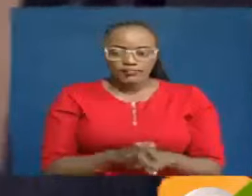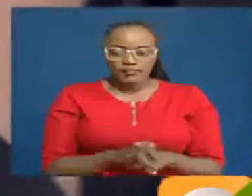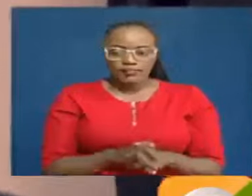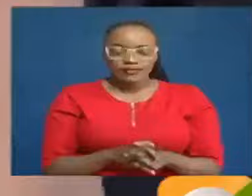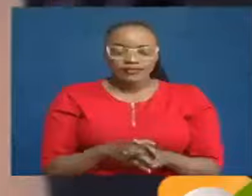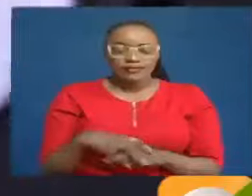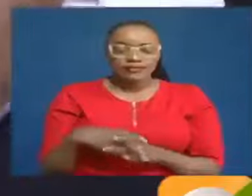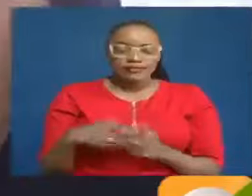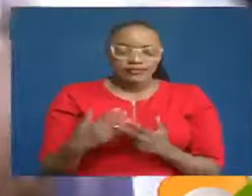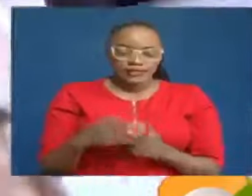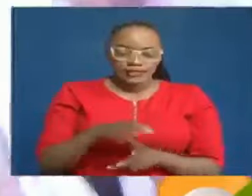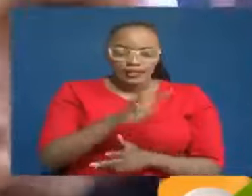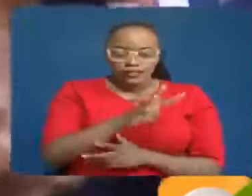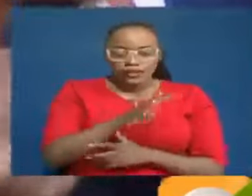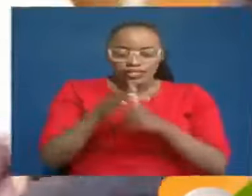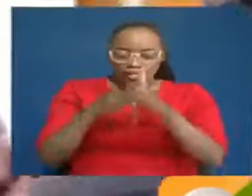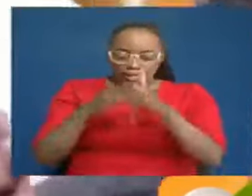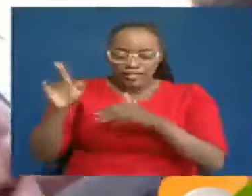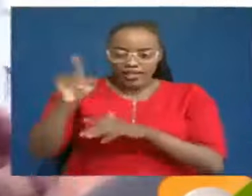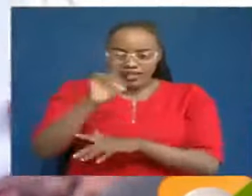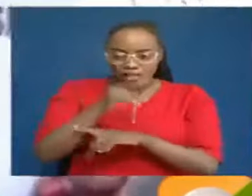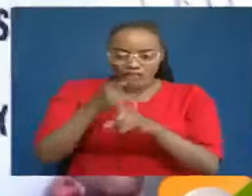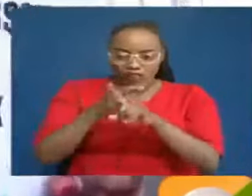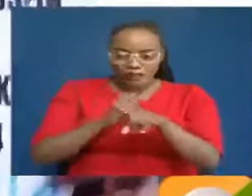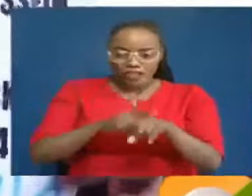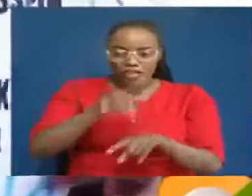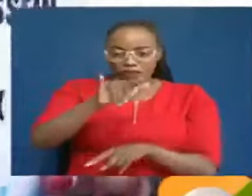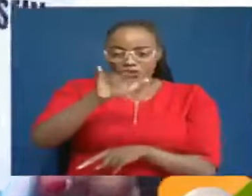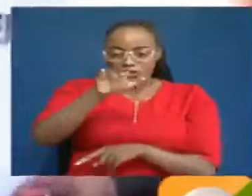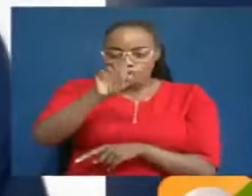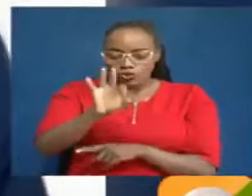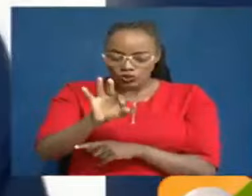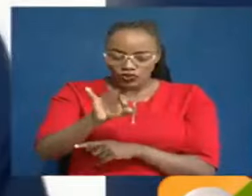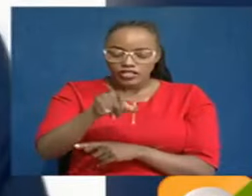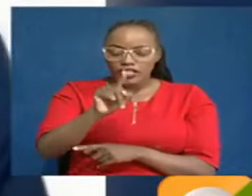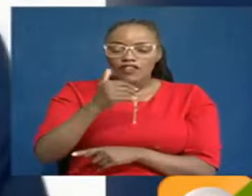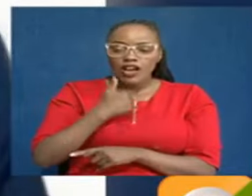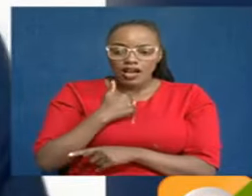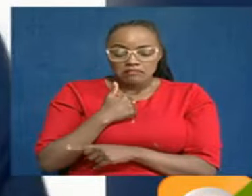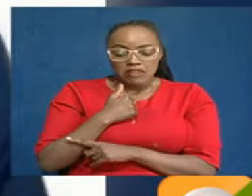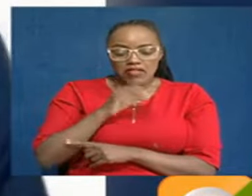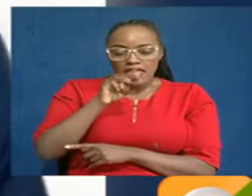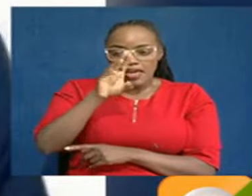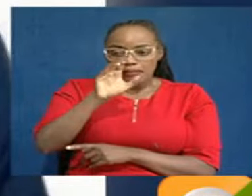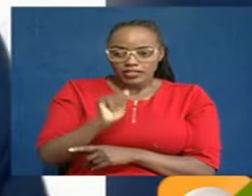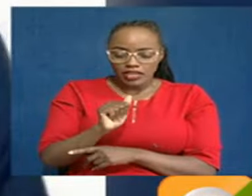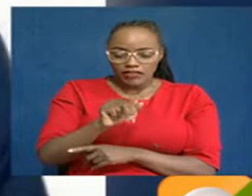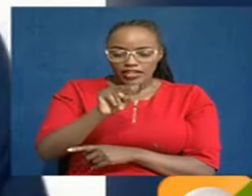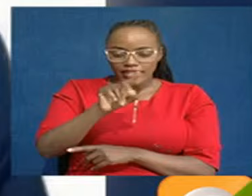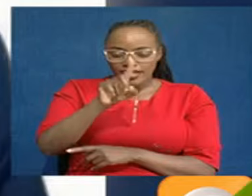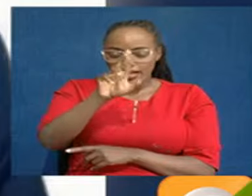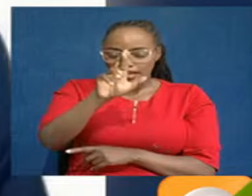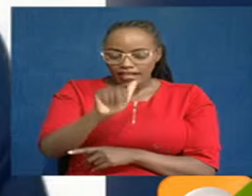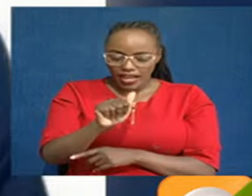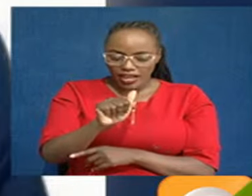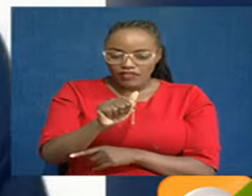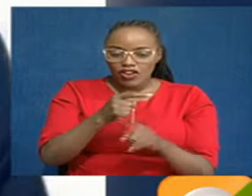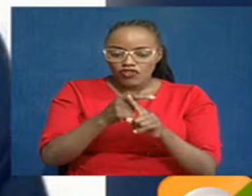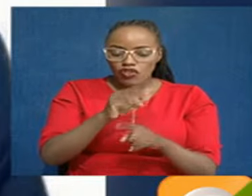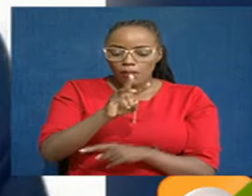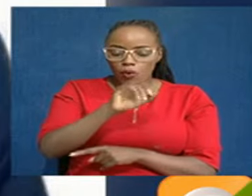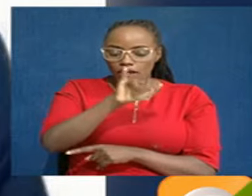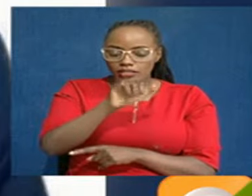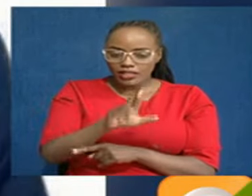Ni siku ya 49 sasa tangu Yussuf Hussein Ahmed, mwakilishi wadi wa Della Anole kaunti ya